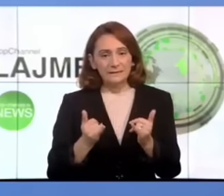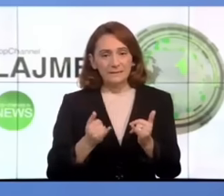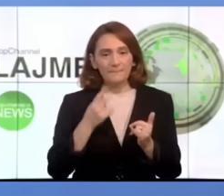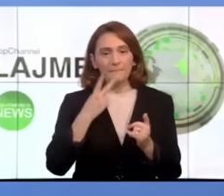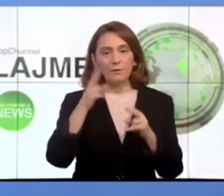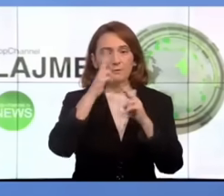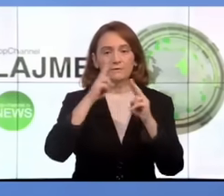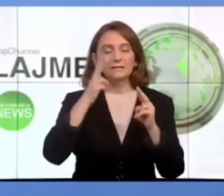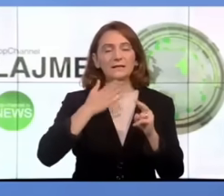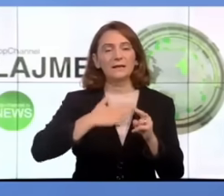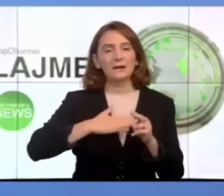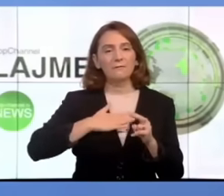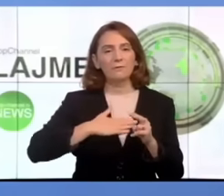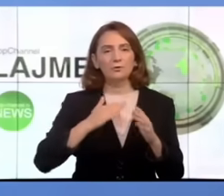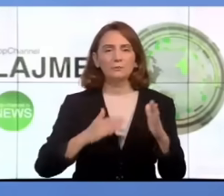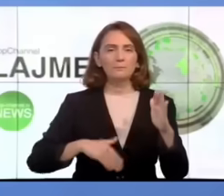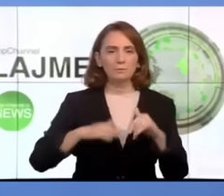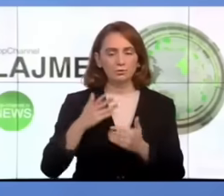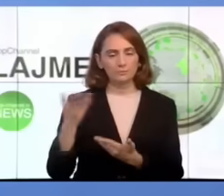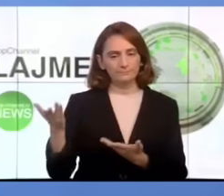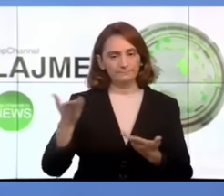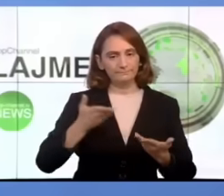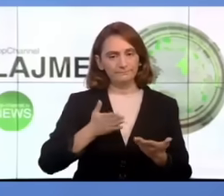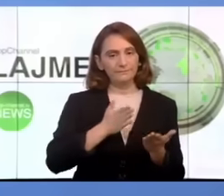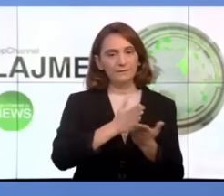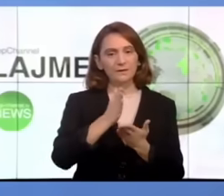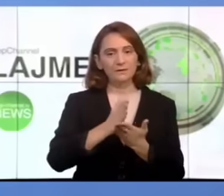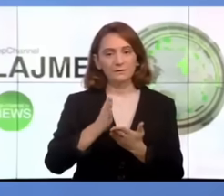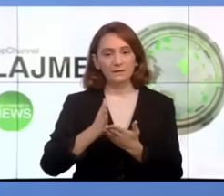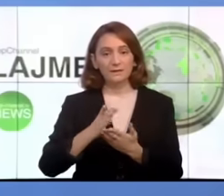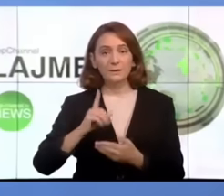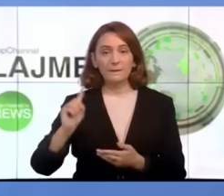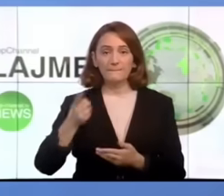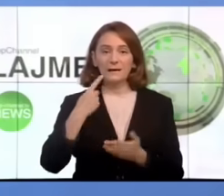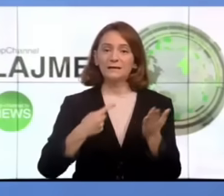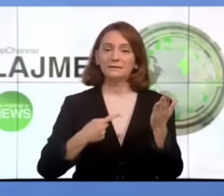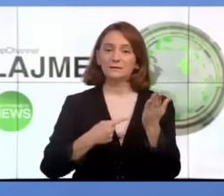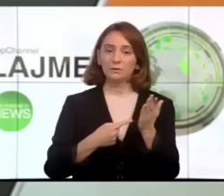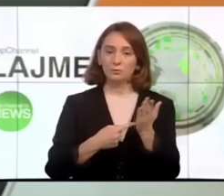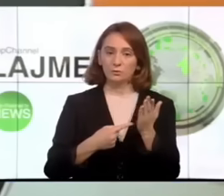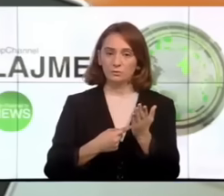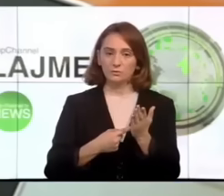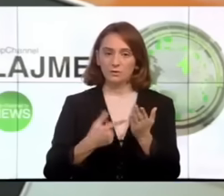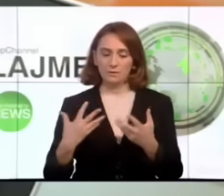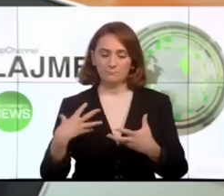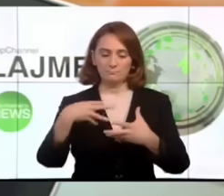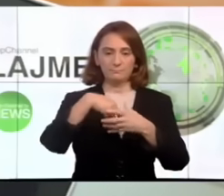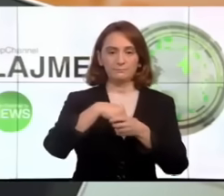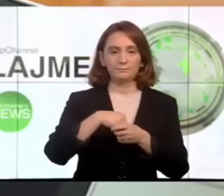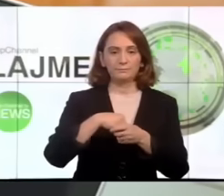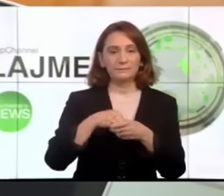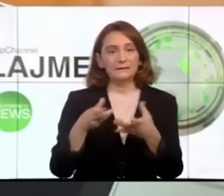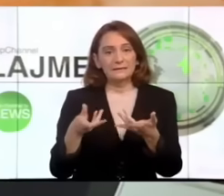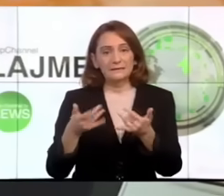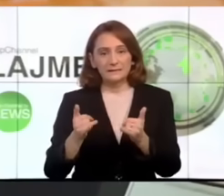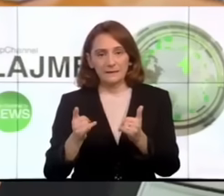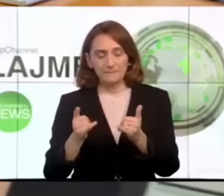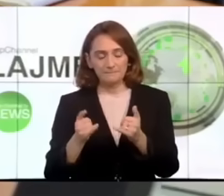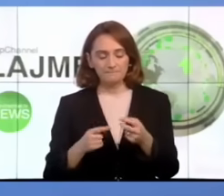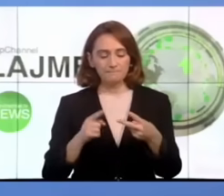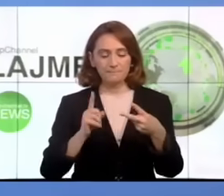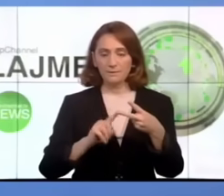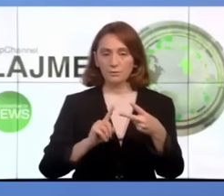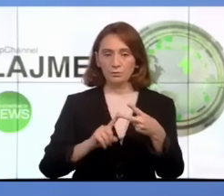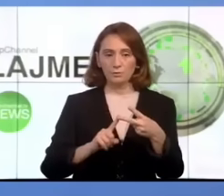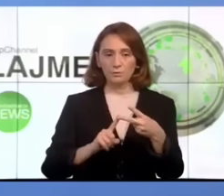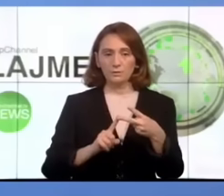fakultet, që lidhet kryesisht me ndërtimin e një profili të ri studimi në media digjitale. Fjala kryesore